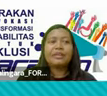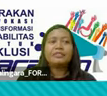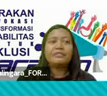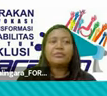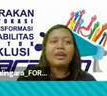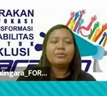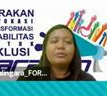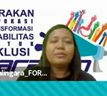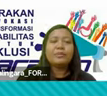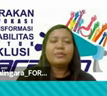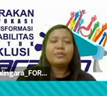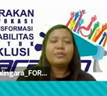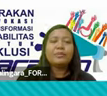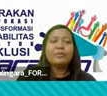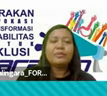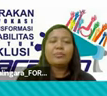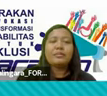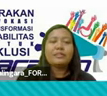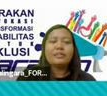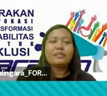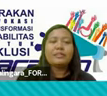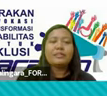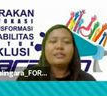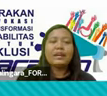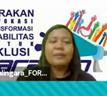sebagai organisasi muda untuk